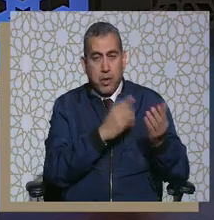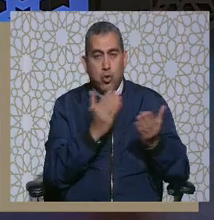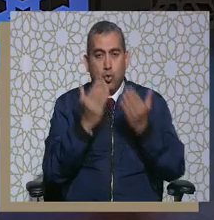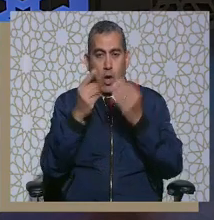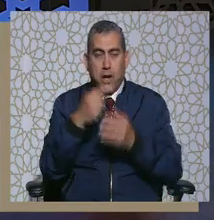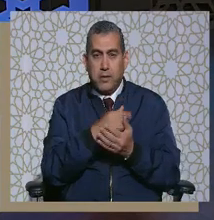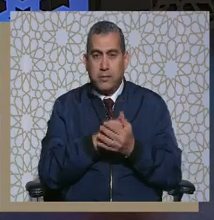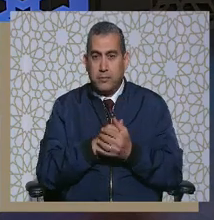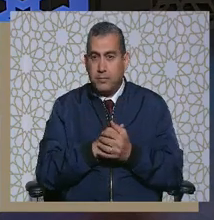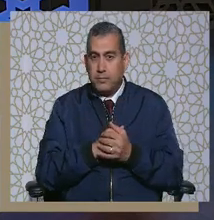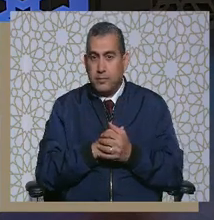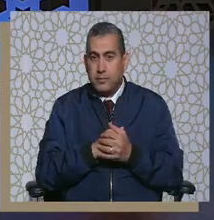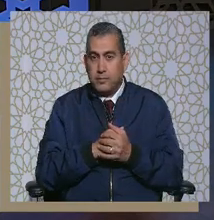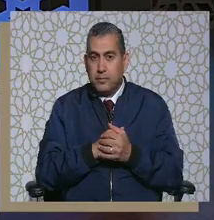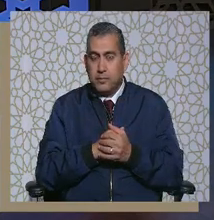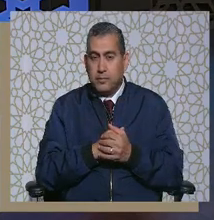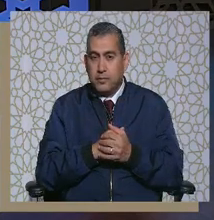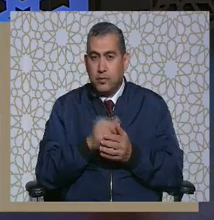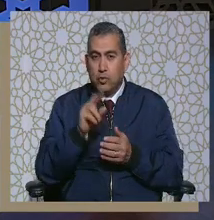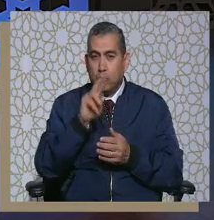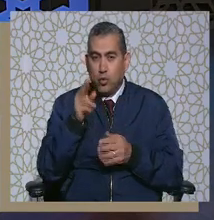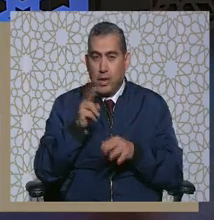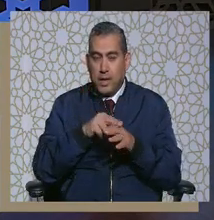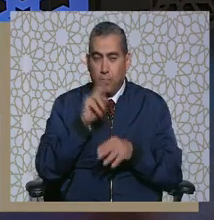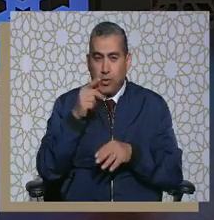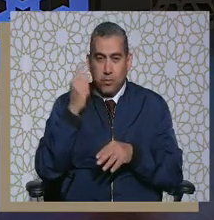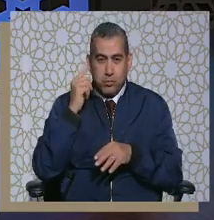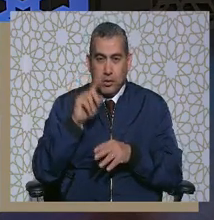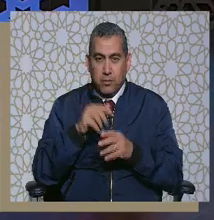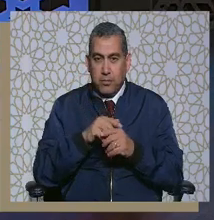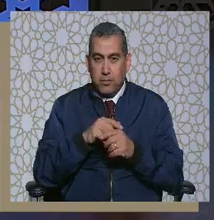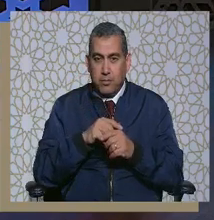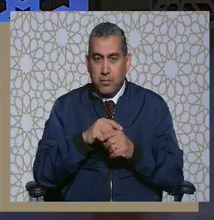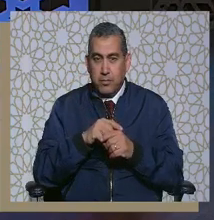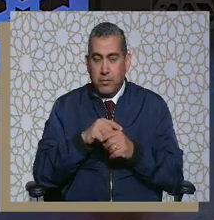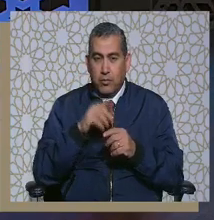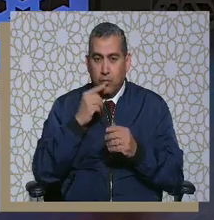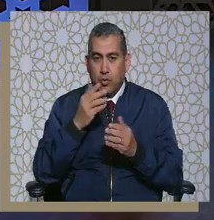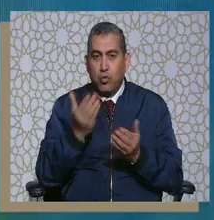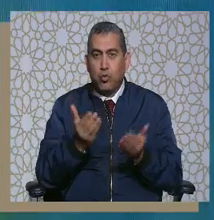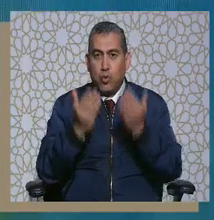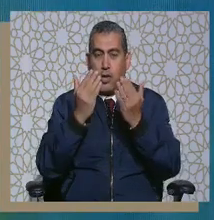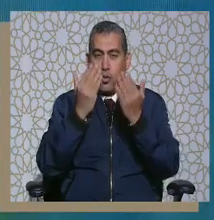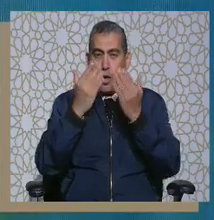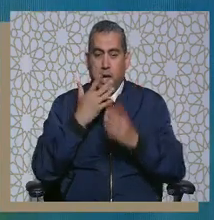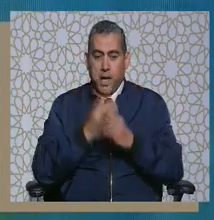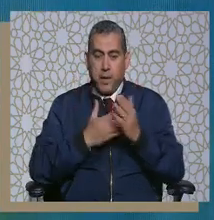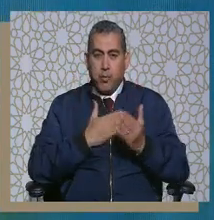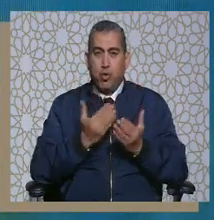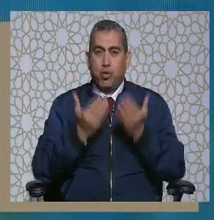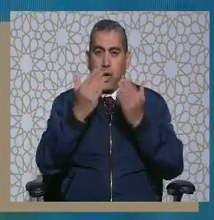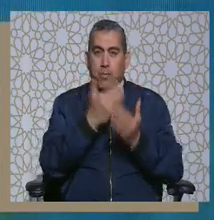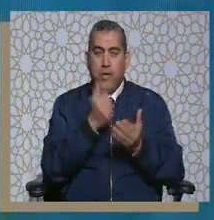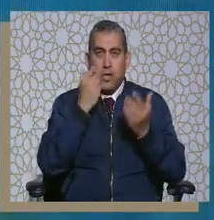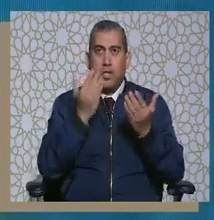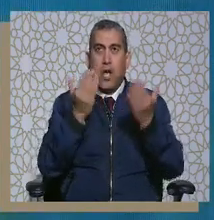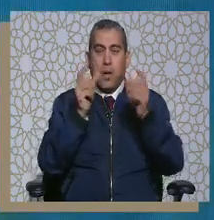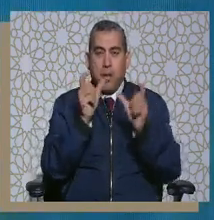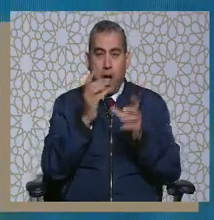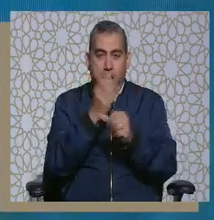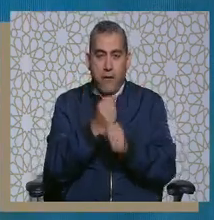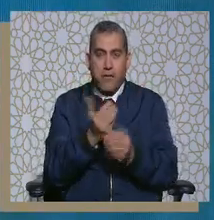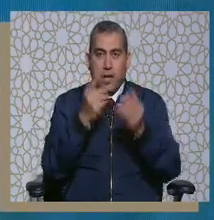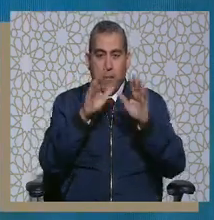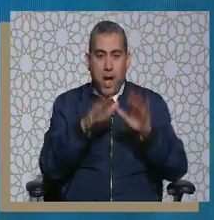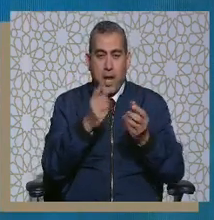وكده اتفضلي بتقولي ايه اتمنى ان انت حضرتك تدعي لاولادي ربنا يحفظهم يا رب ويخليهم